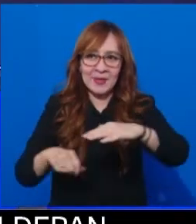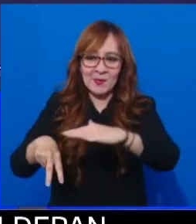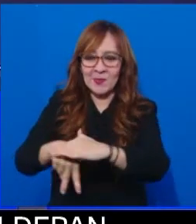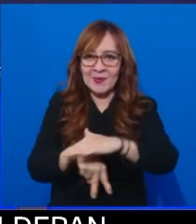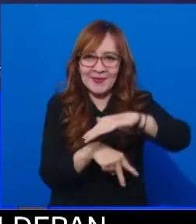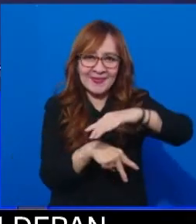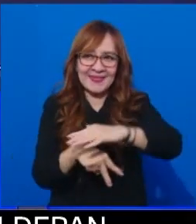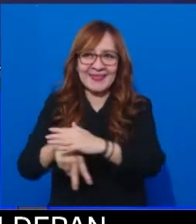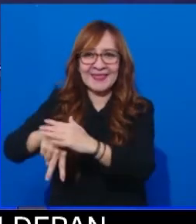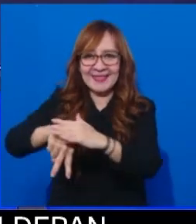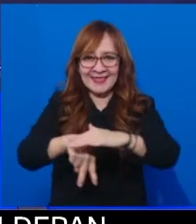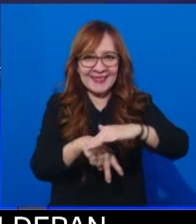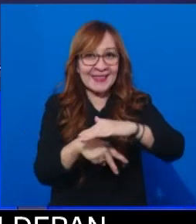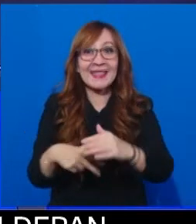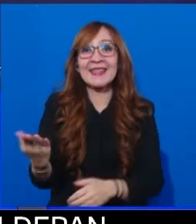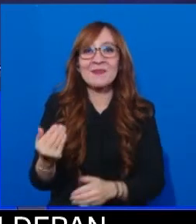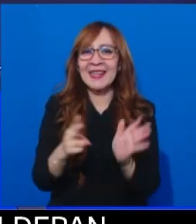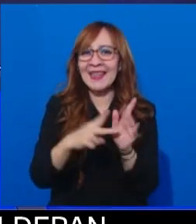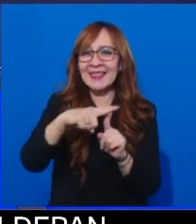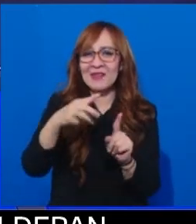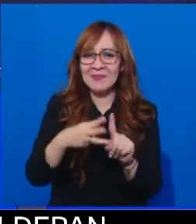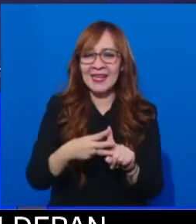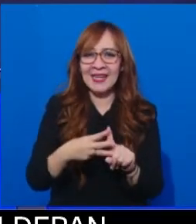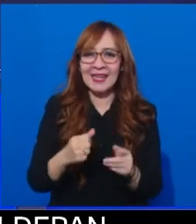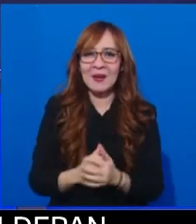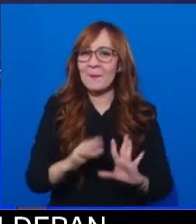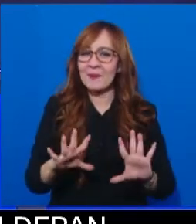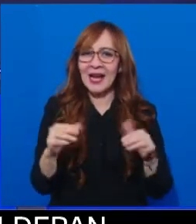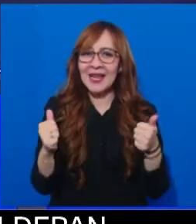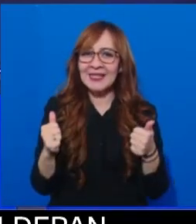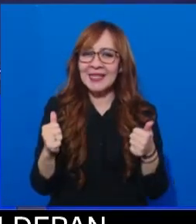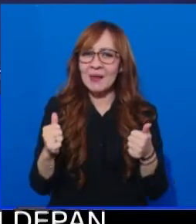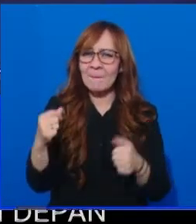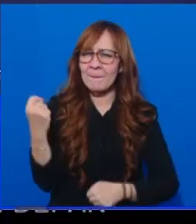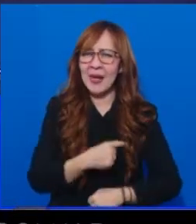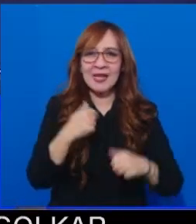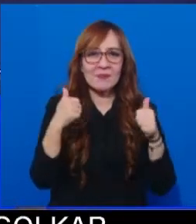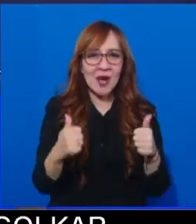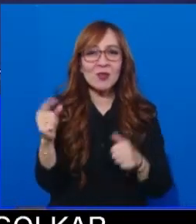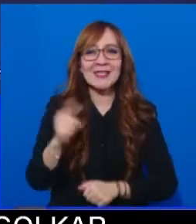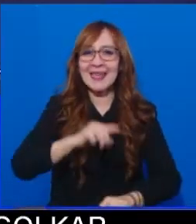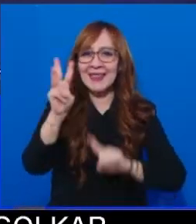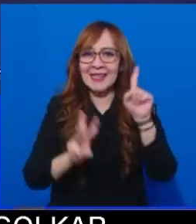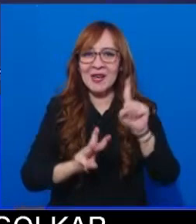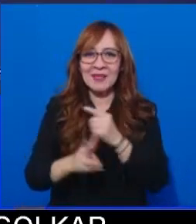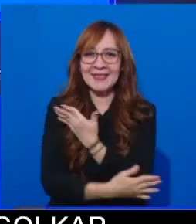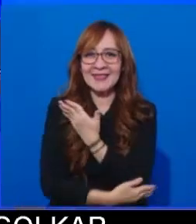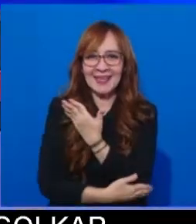Kabupaten Lombok Tengah, NTB. Atlet paragliding Indonesia berhasil terbaik dari 13 negara